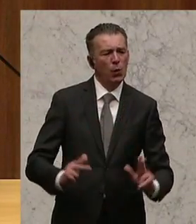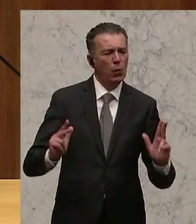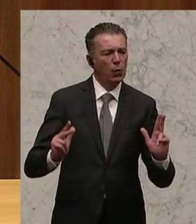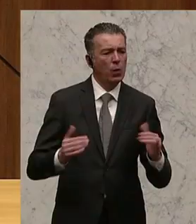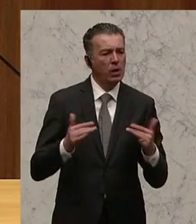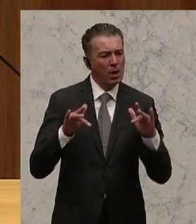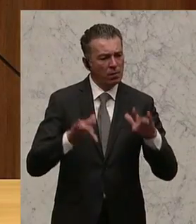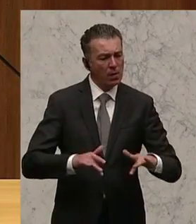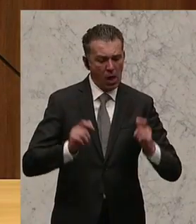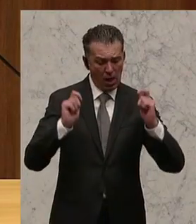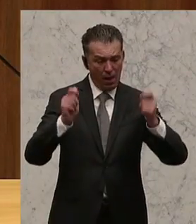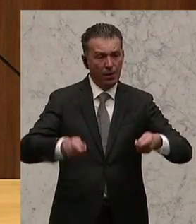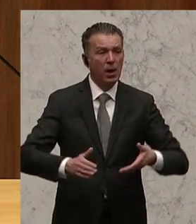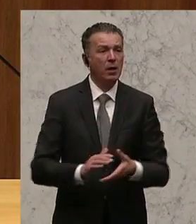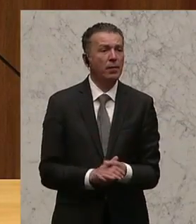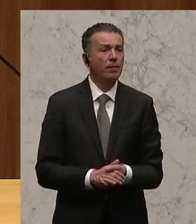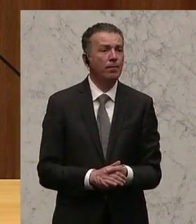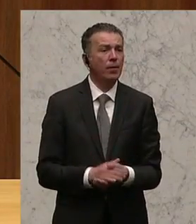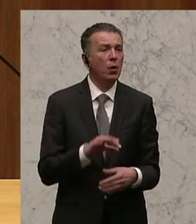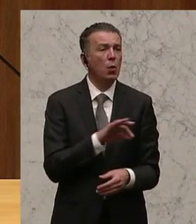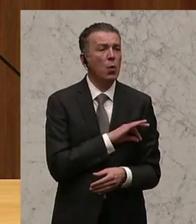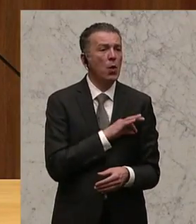jetzt vorliegen einen Antrag